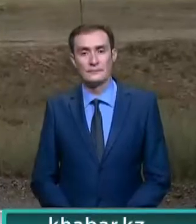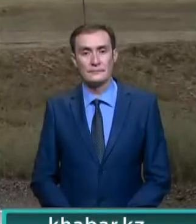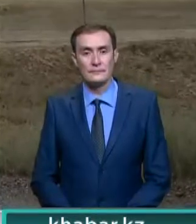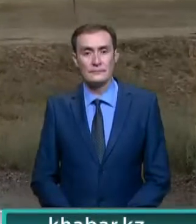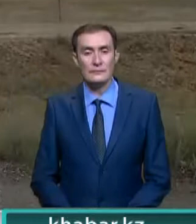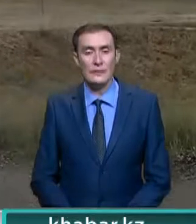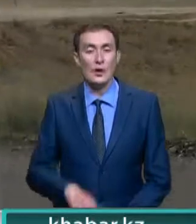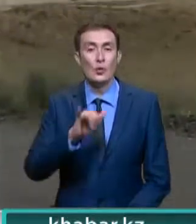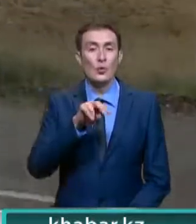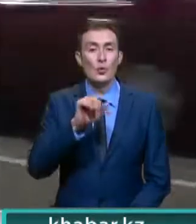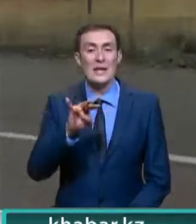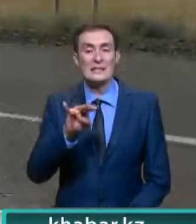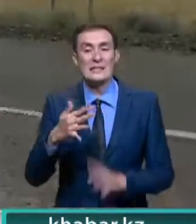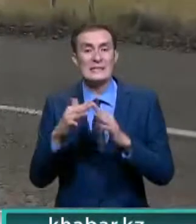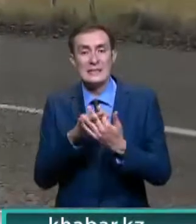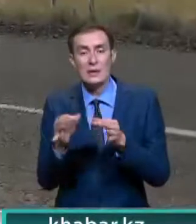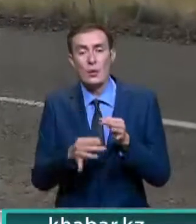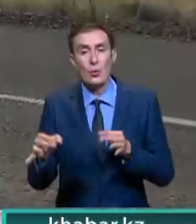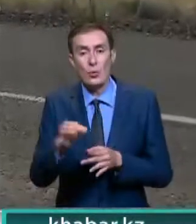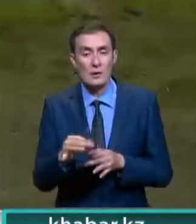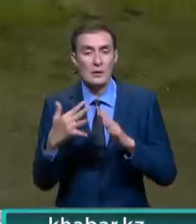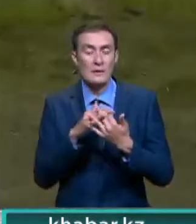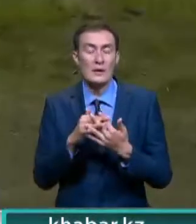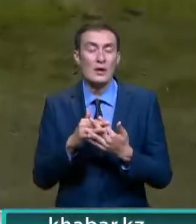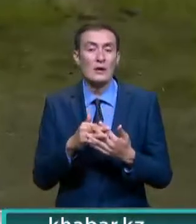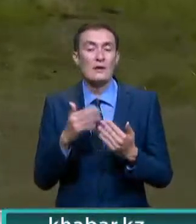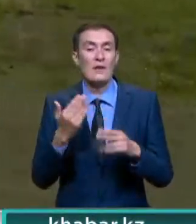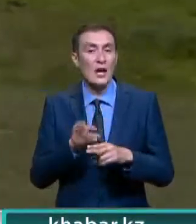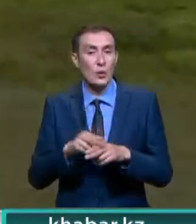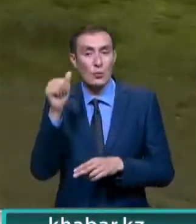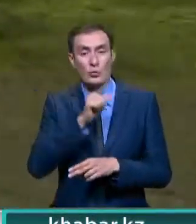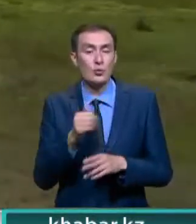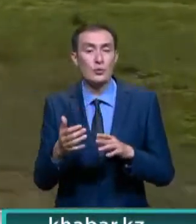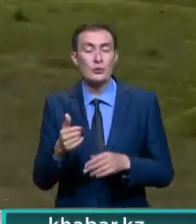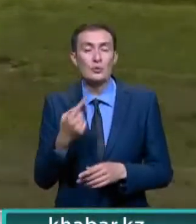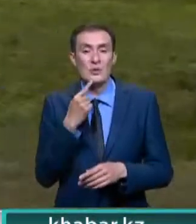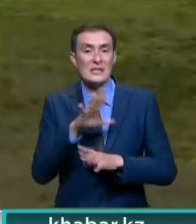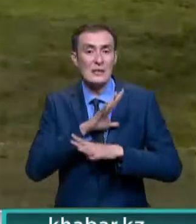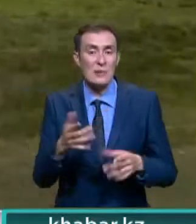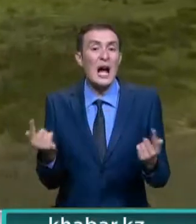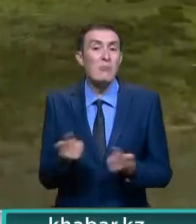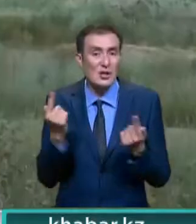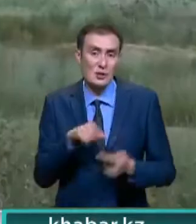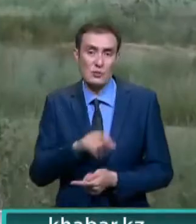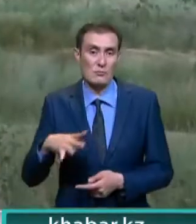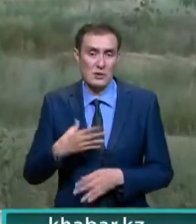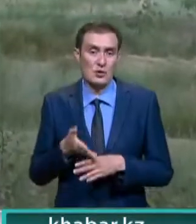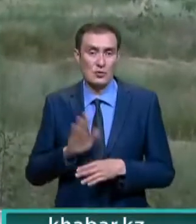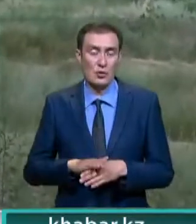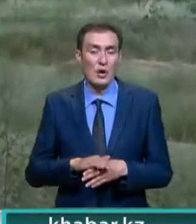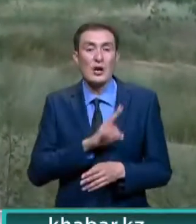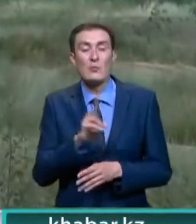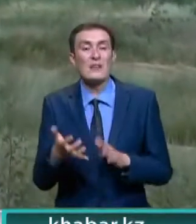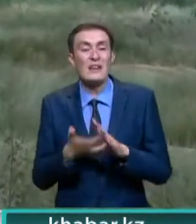В Уланском сельском округе агроформирование сложности с кормами нынешней зимой не испытывали. Труднее пришлось рядовым сельским жителям. Некоторым не